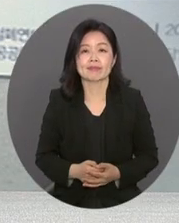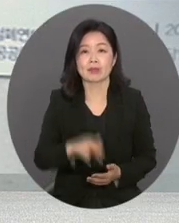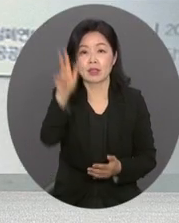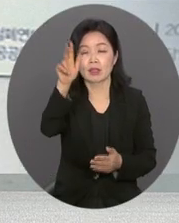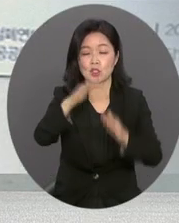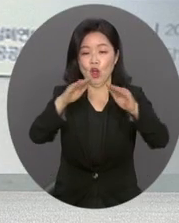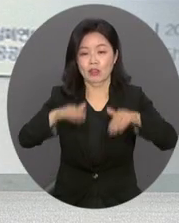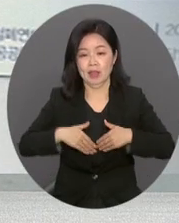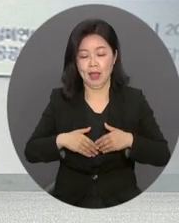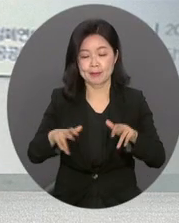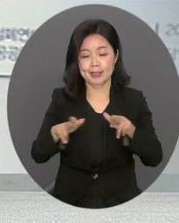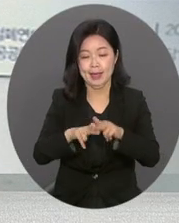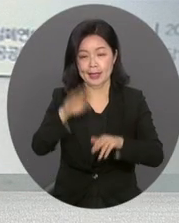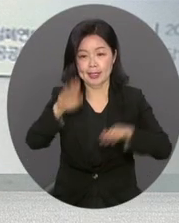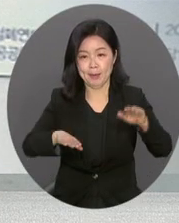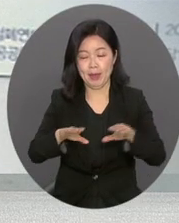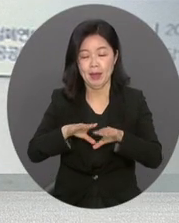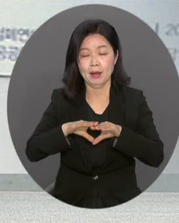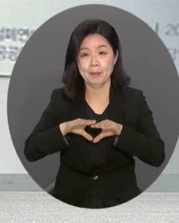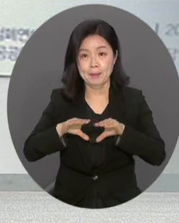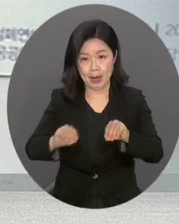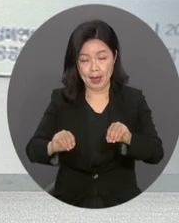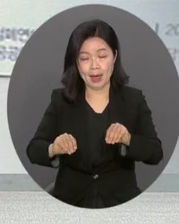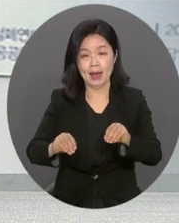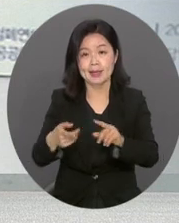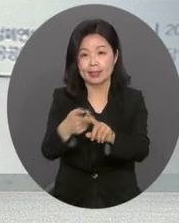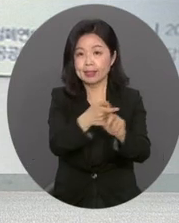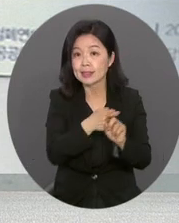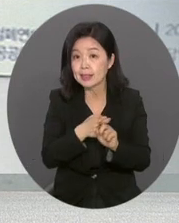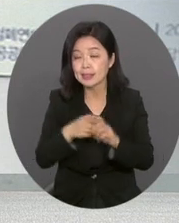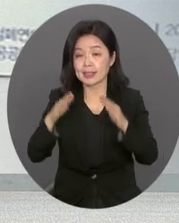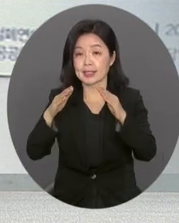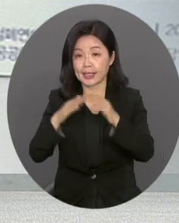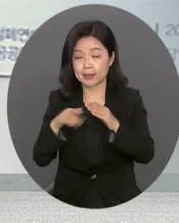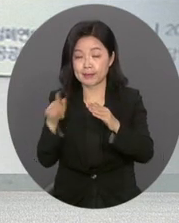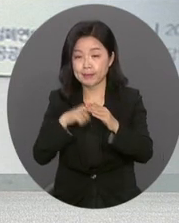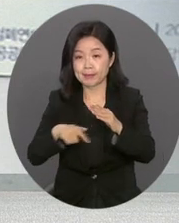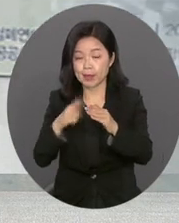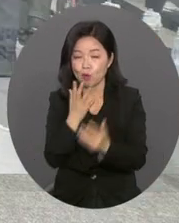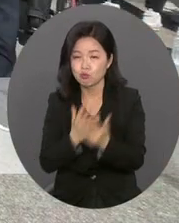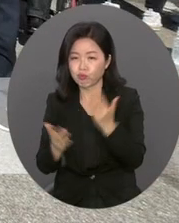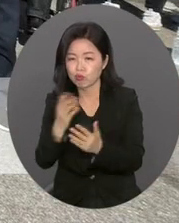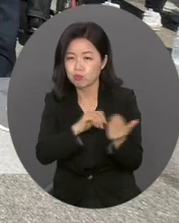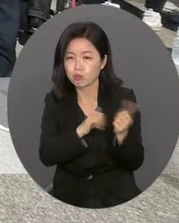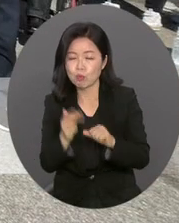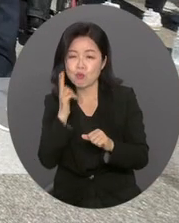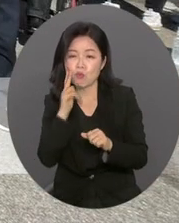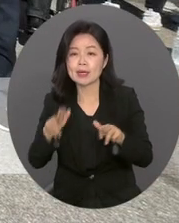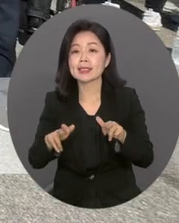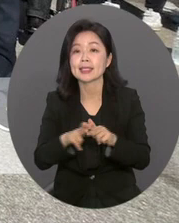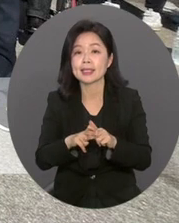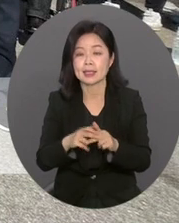전남 장애인차별철폐연대는 기자회견을 열고 최근 주택 화재로 중증장애인이 숨진 사고에 대한